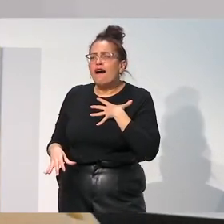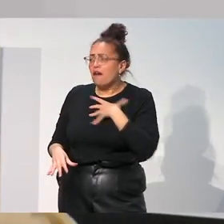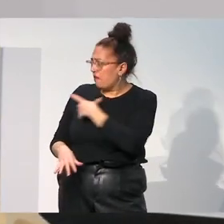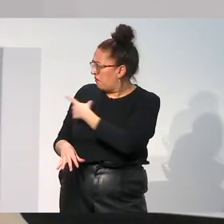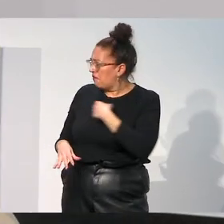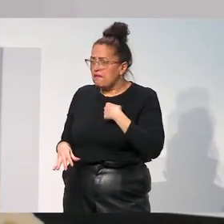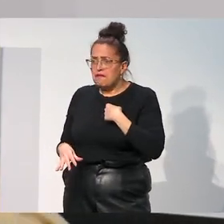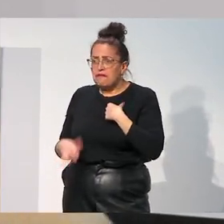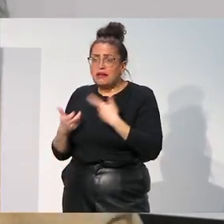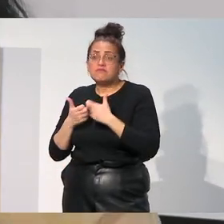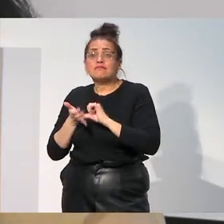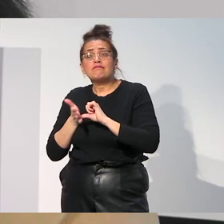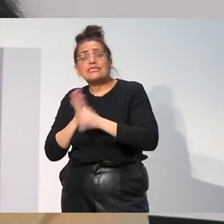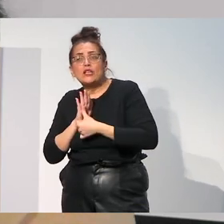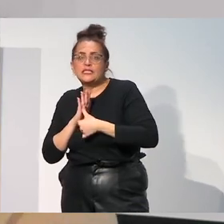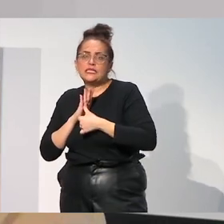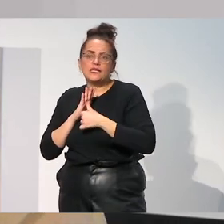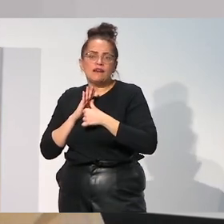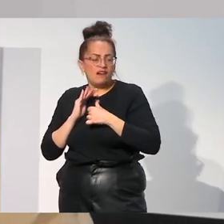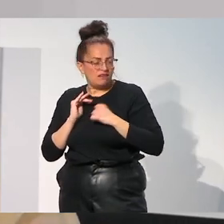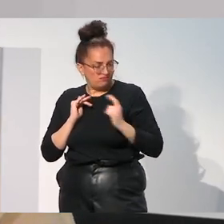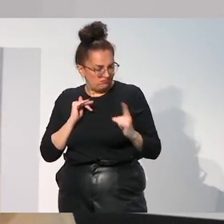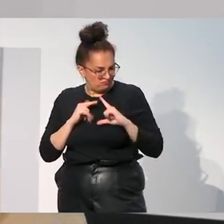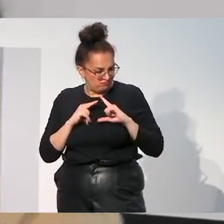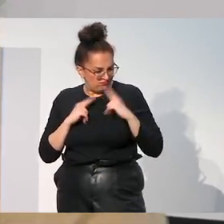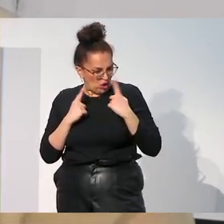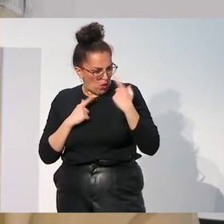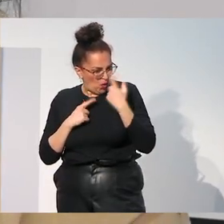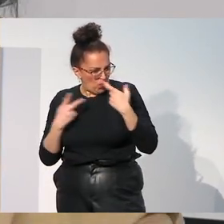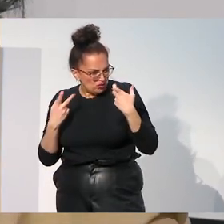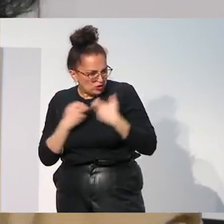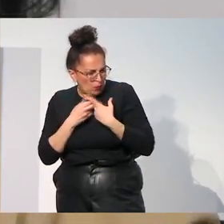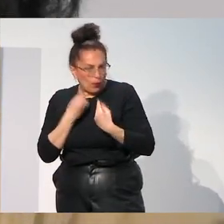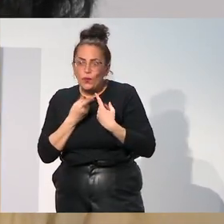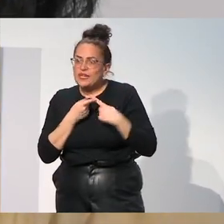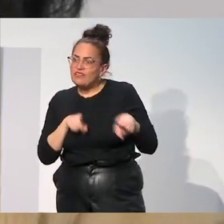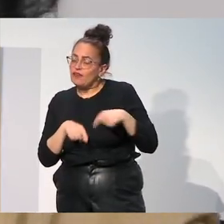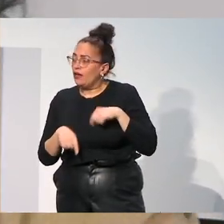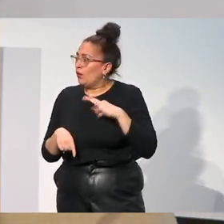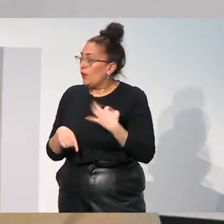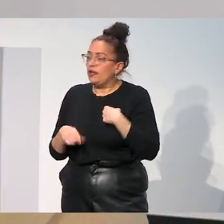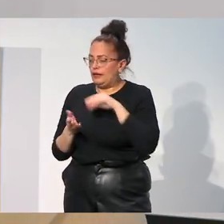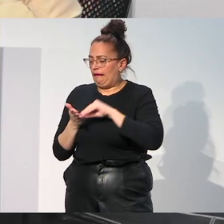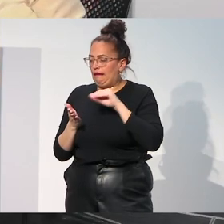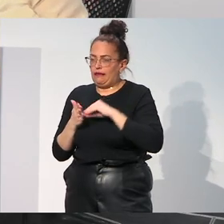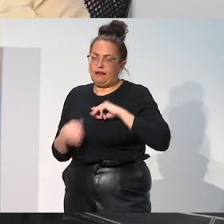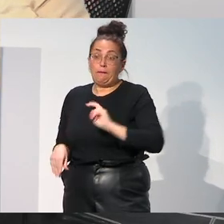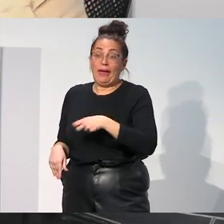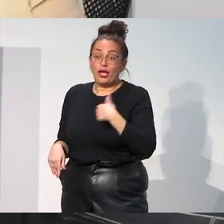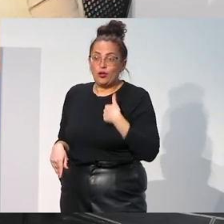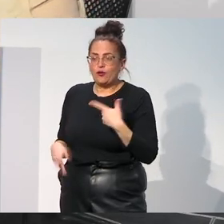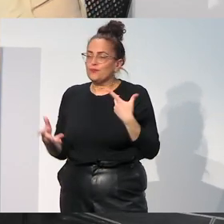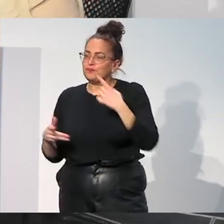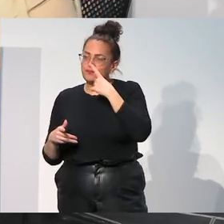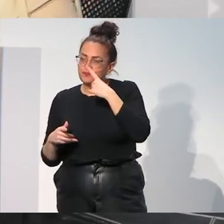pas de l'identité ressemblante, mais bien des différences. Hein. Alors, je vous remets la savoir par cœur, mais je l'ai écrite. Voilà. Il y avait comme